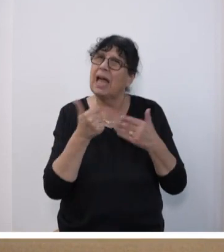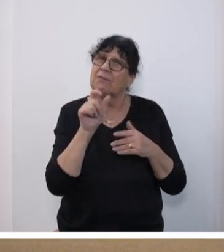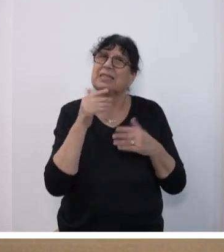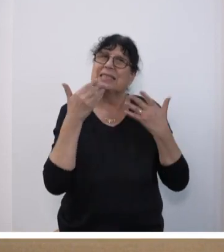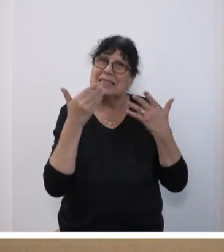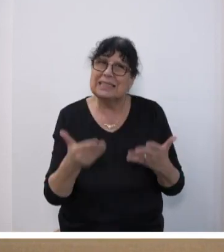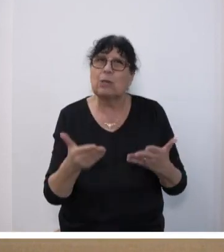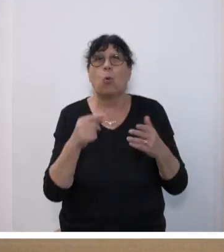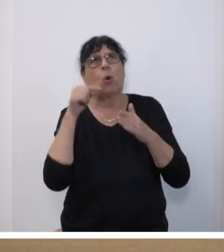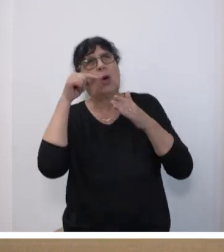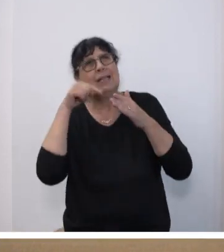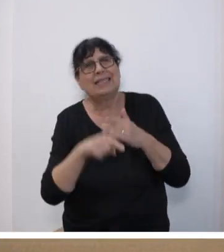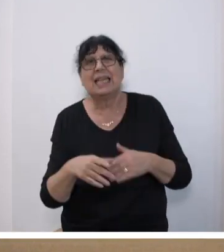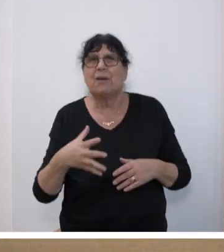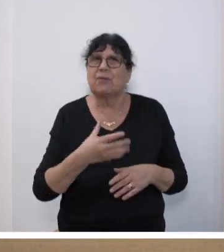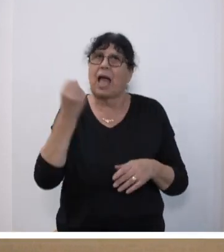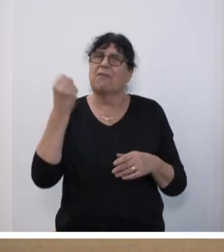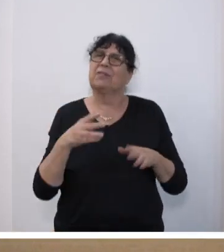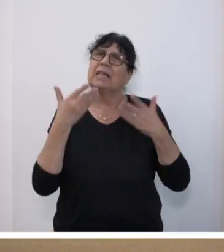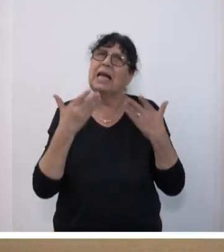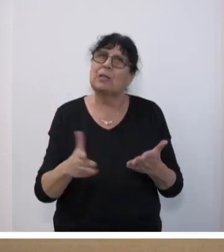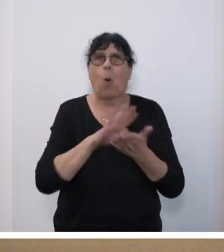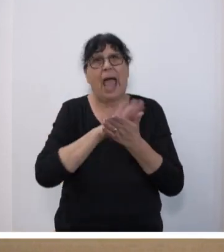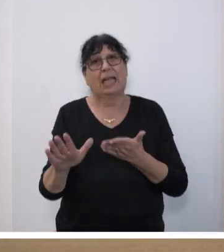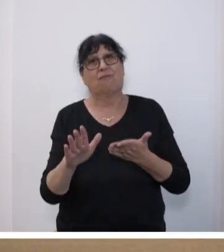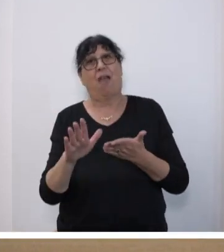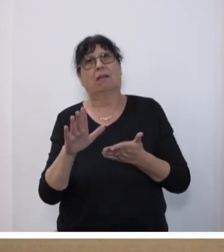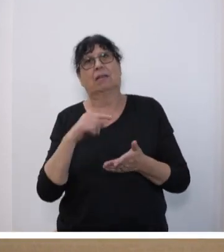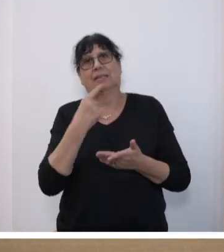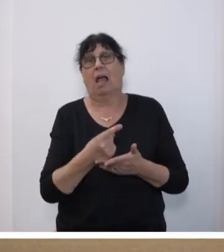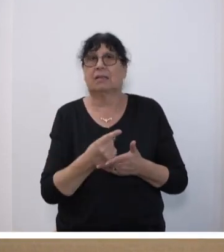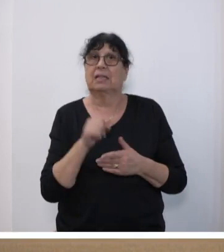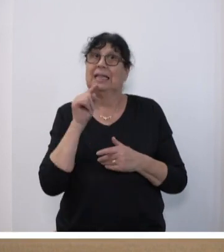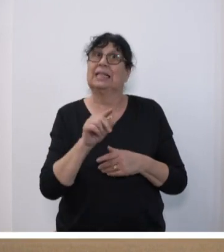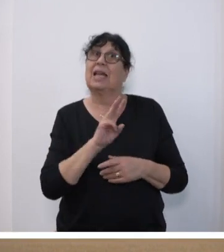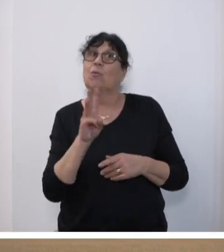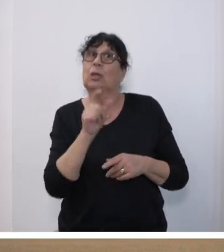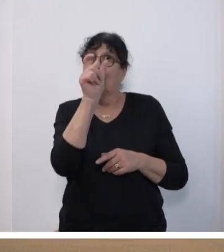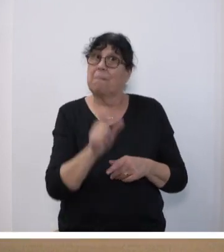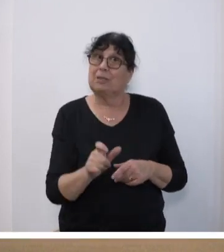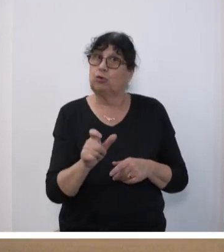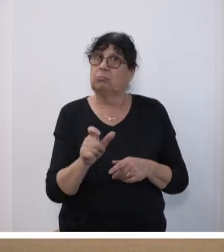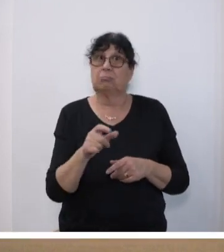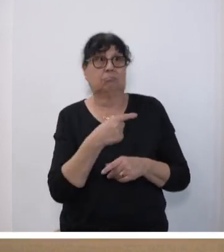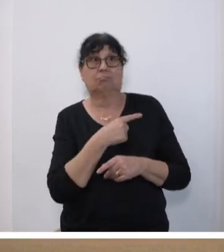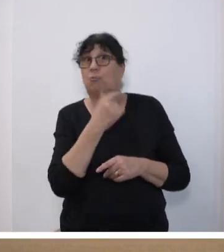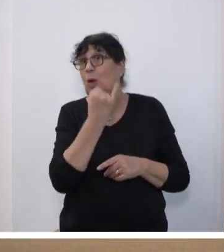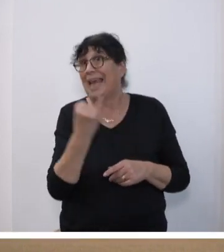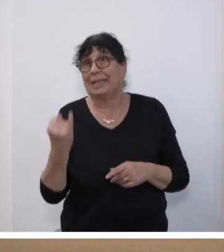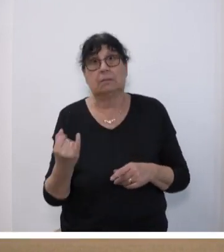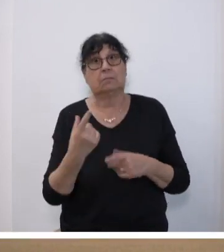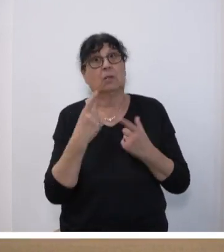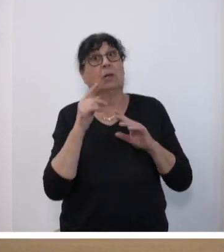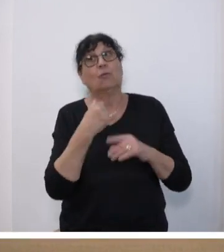etwas so Tiefgreifendes, so schlicht ausgedrückt. Die Würde des Menschen, sie gilt universell, sie gilt für jede, sie gilt